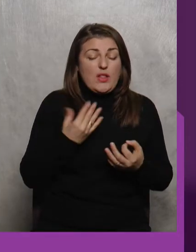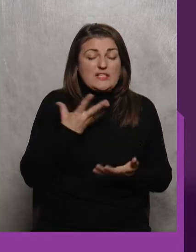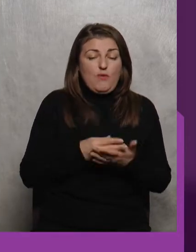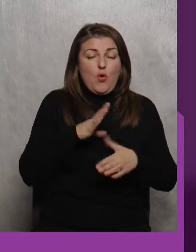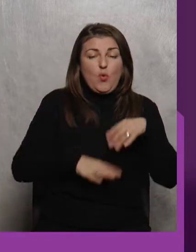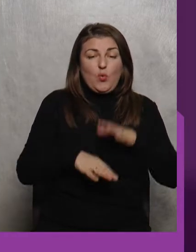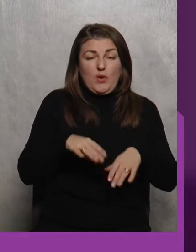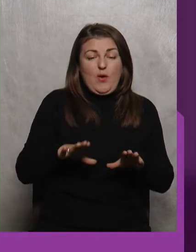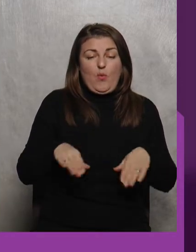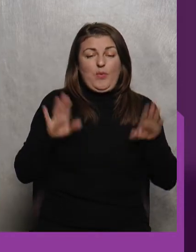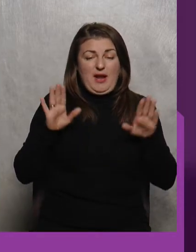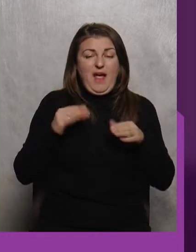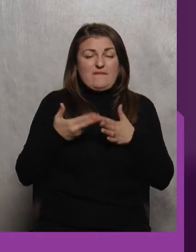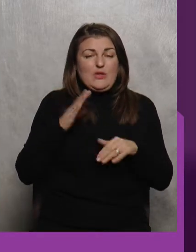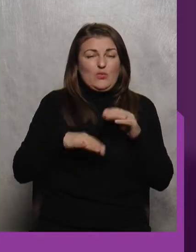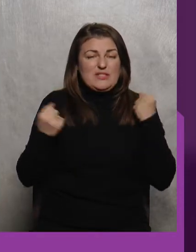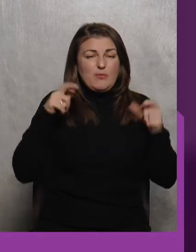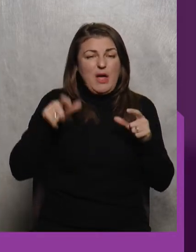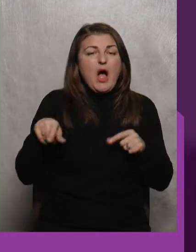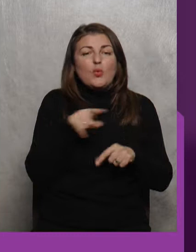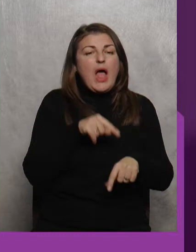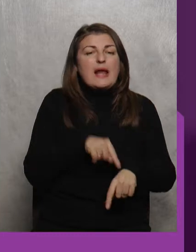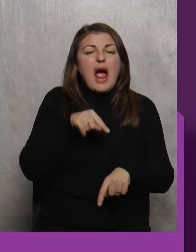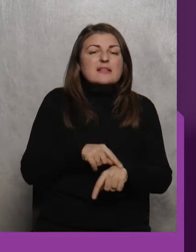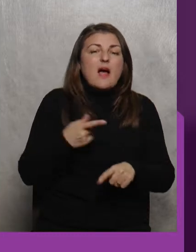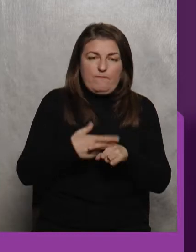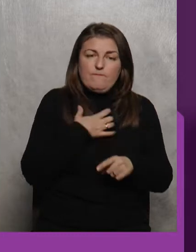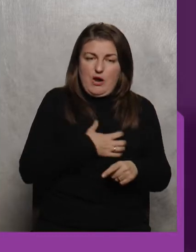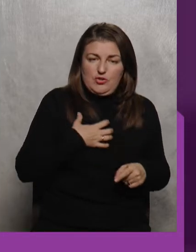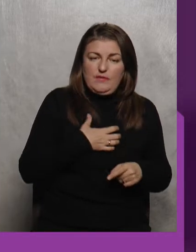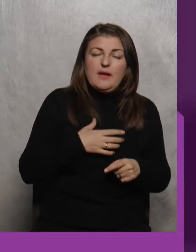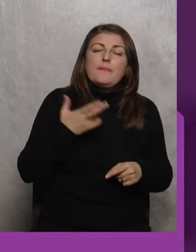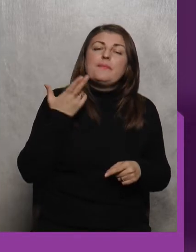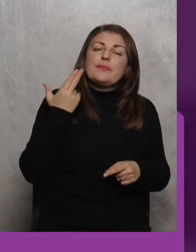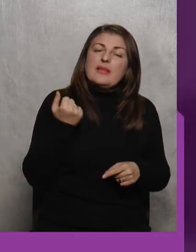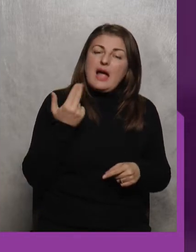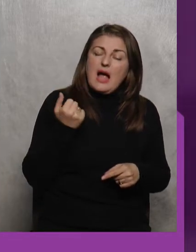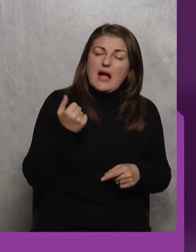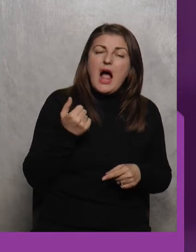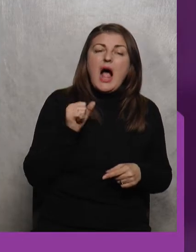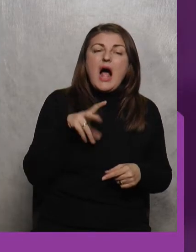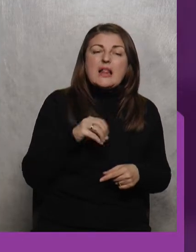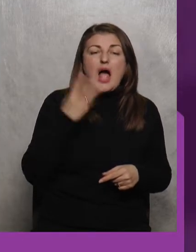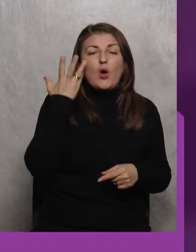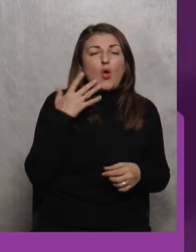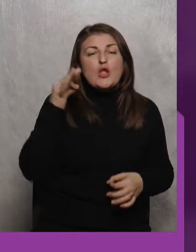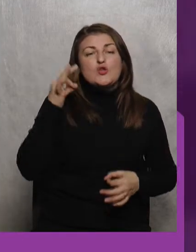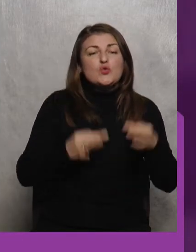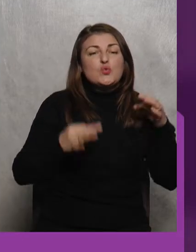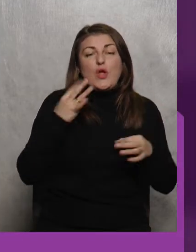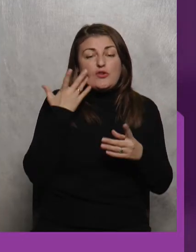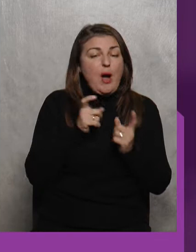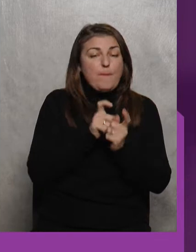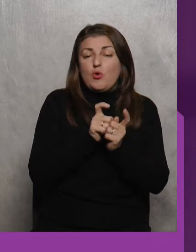відриває, так, від рук спортсменів, тут реакція, мені здається, важлива, так? Да, але коли суддя, ще боротьба